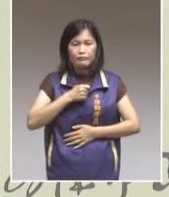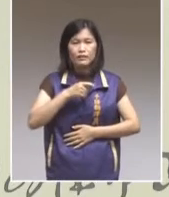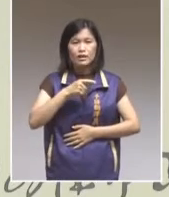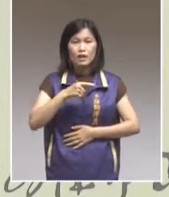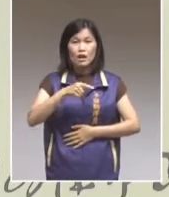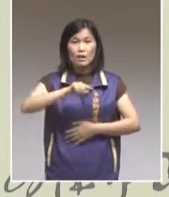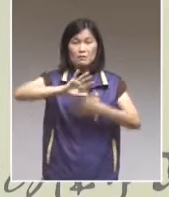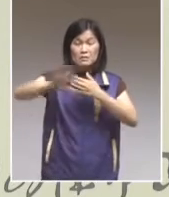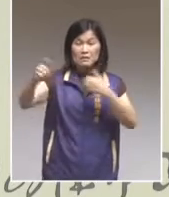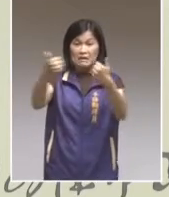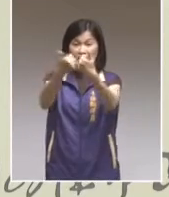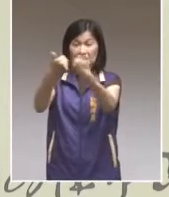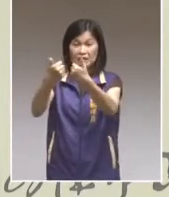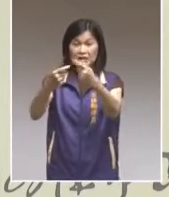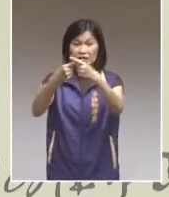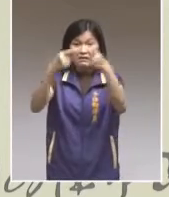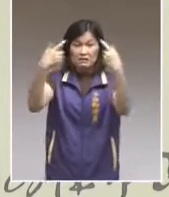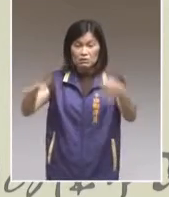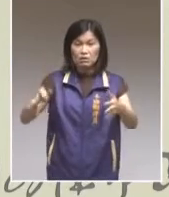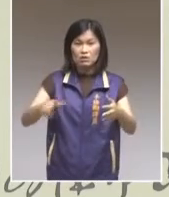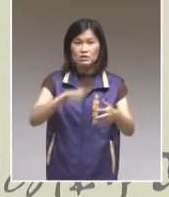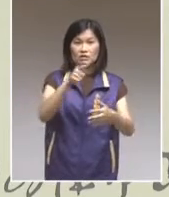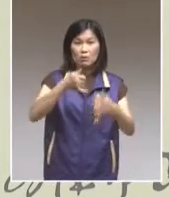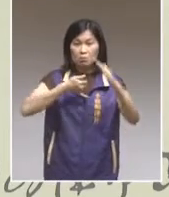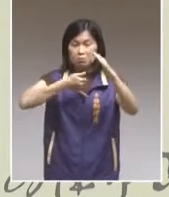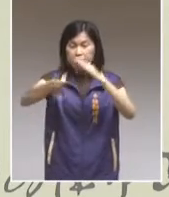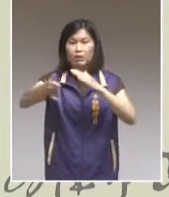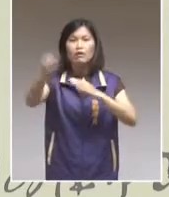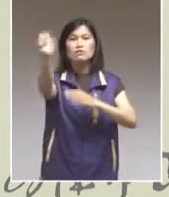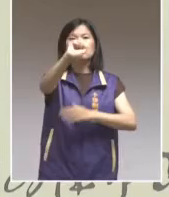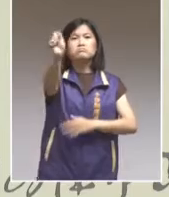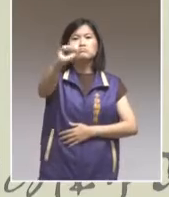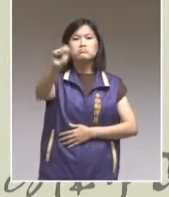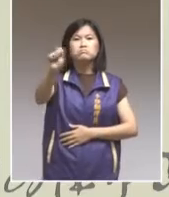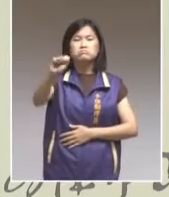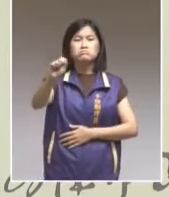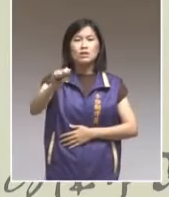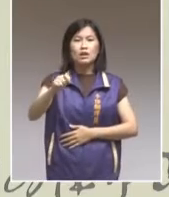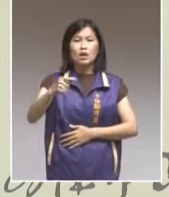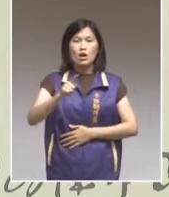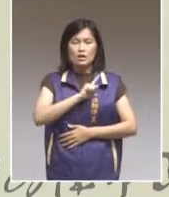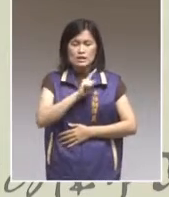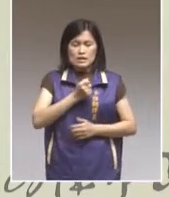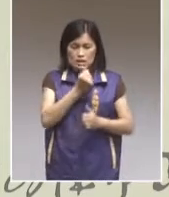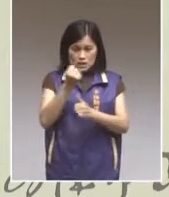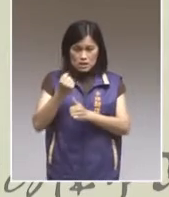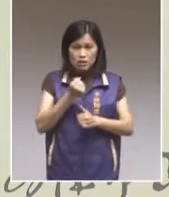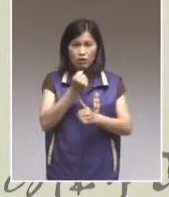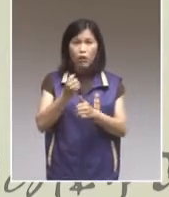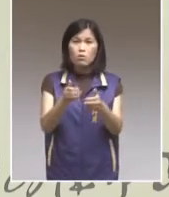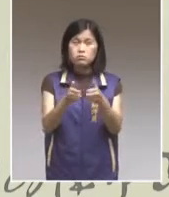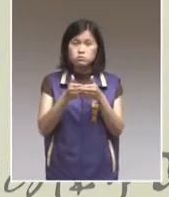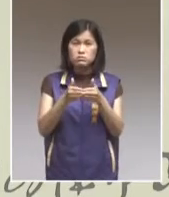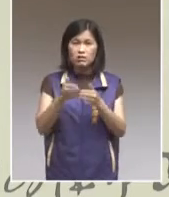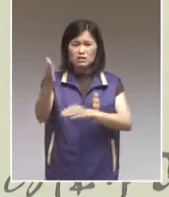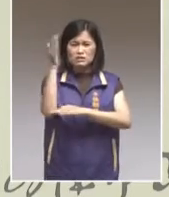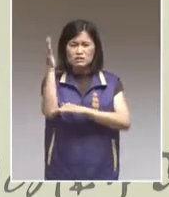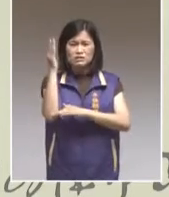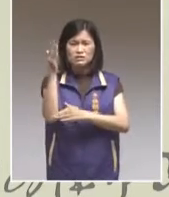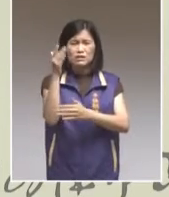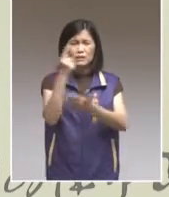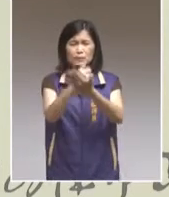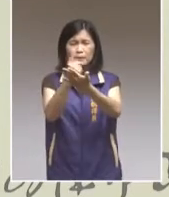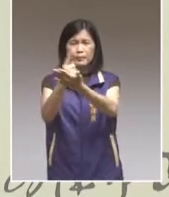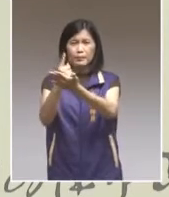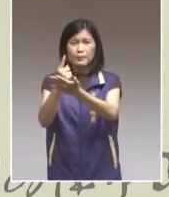家在开会人很多的时候你又去，这样不行。这个是我们的自律。对，因为政府不可能知道，没法